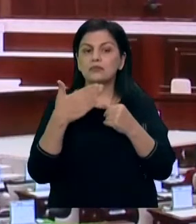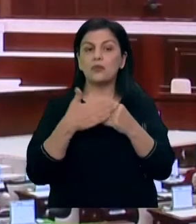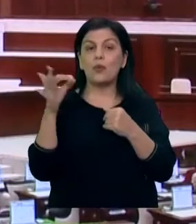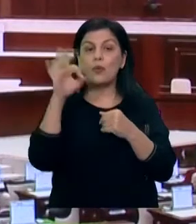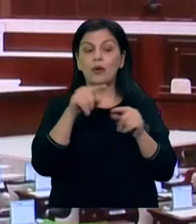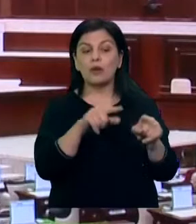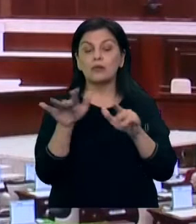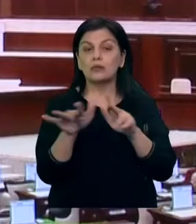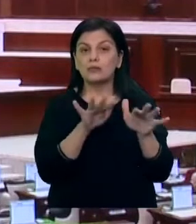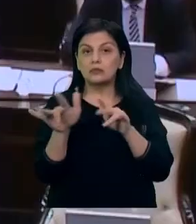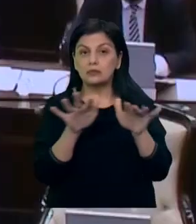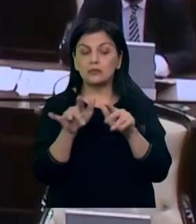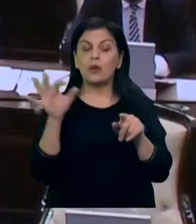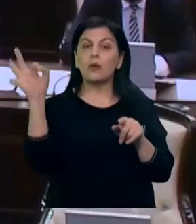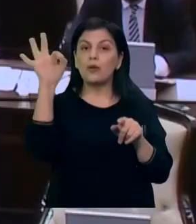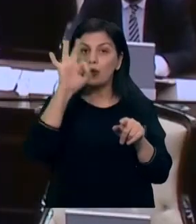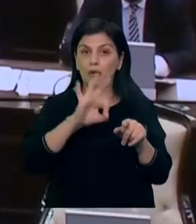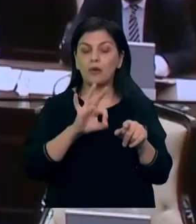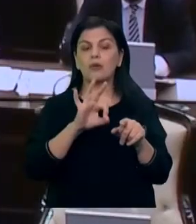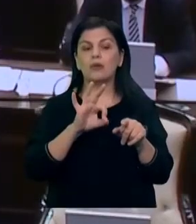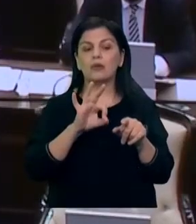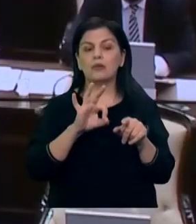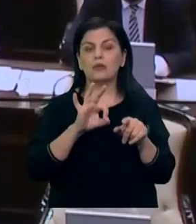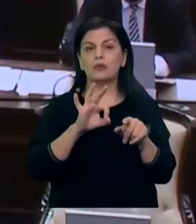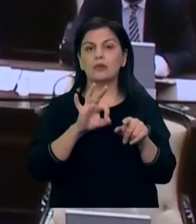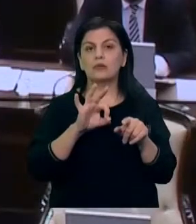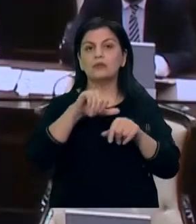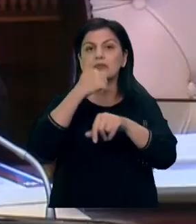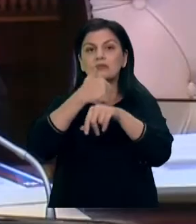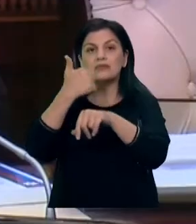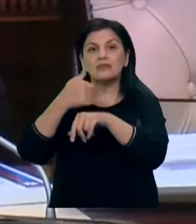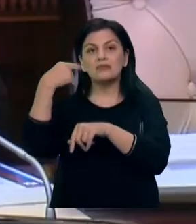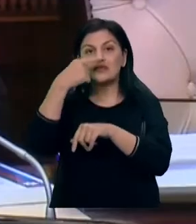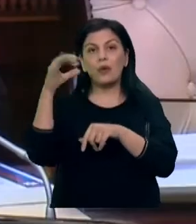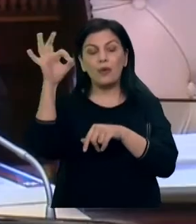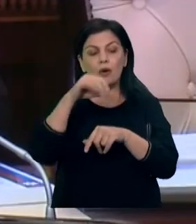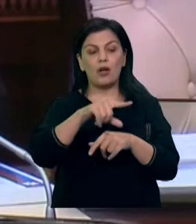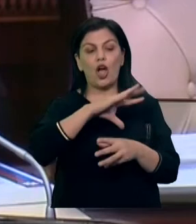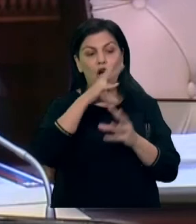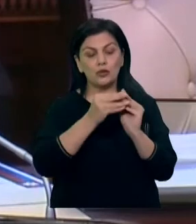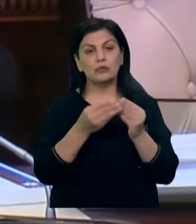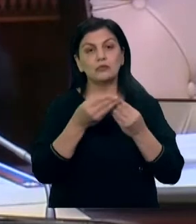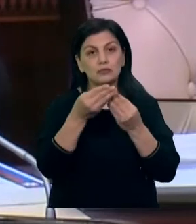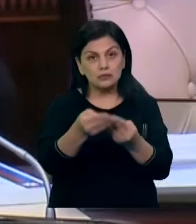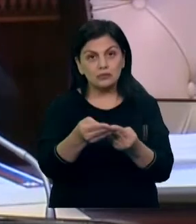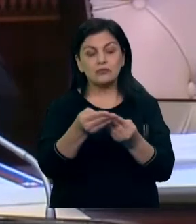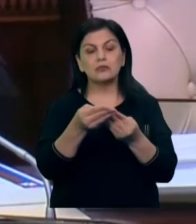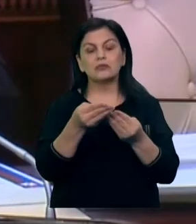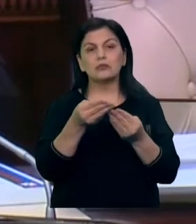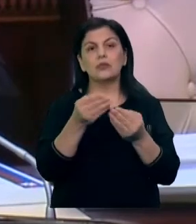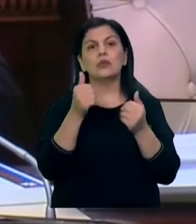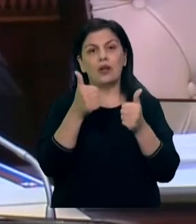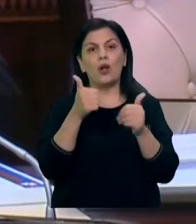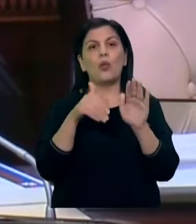tənbih tədbirlərin tətbiq edilməsi ilə bağlı müvafiq vəzifəli şəxslər barədə təqdimat verə bilər. Lakin nə keçən il, nə də